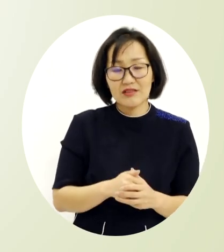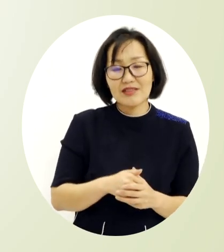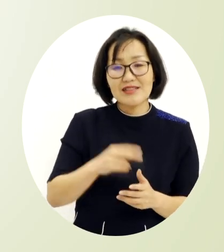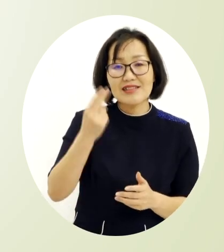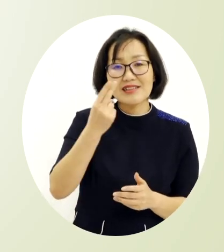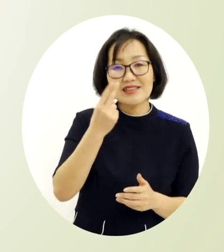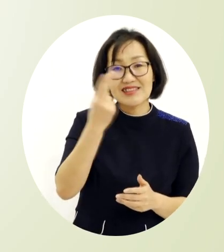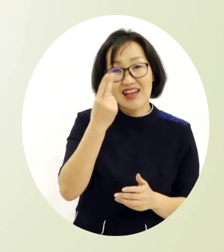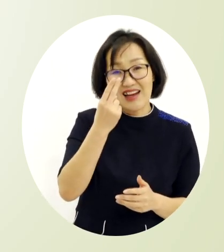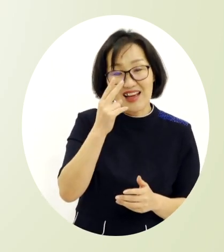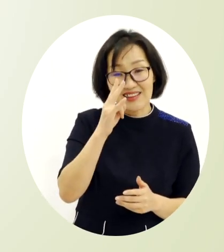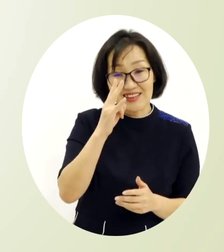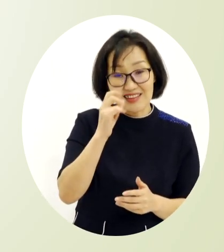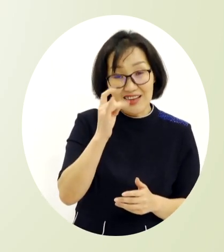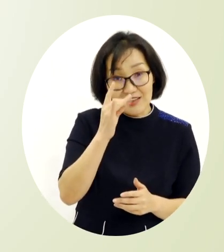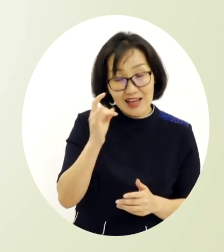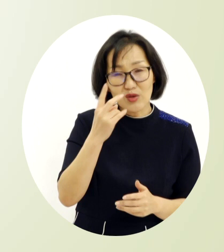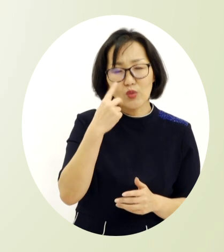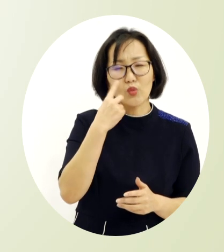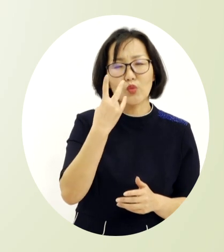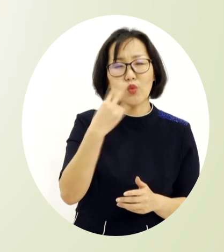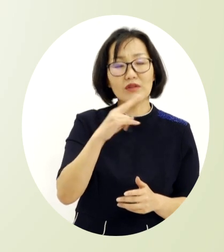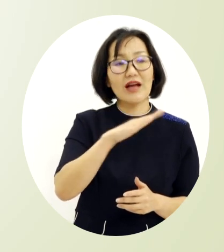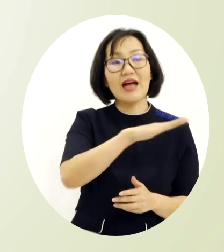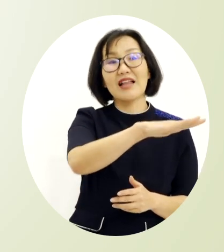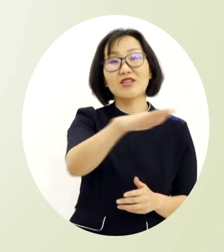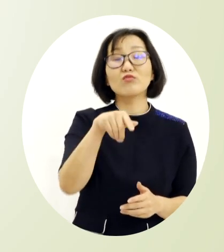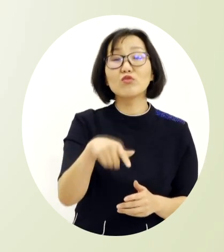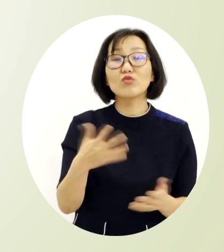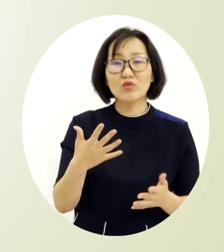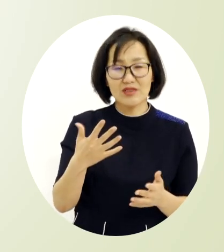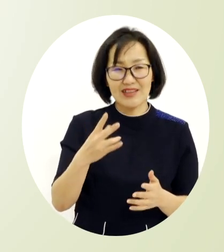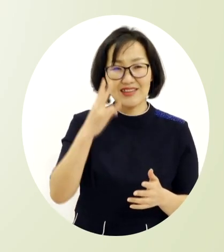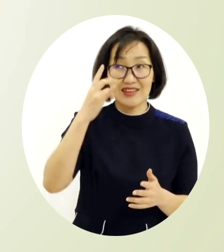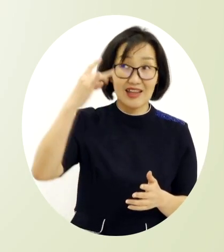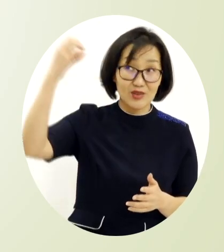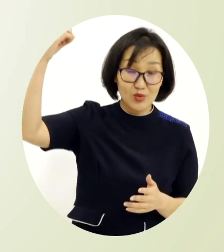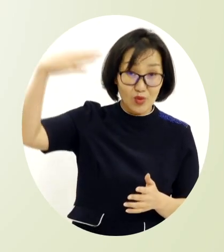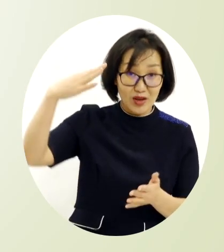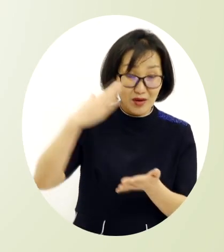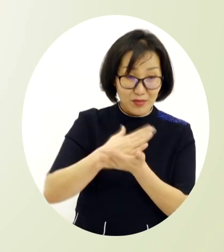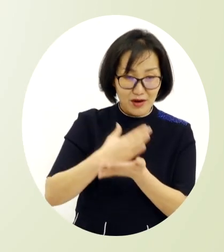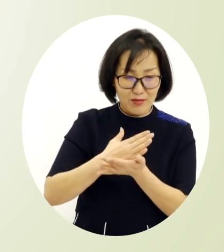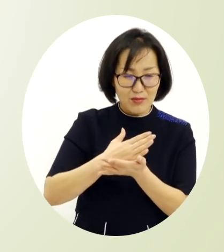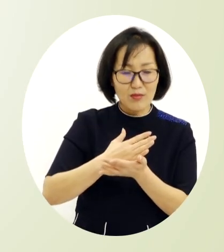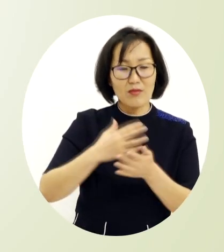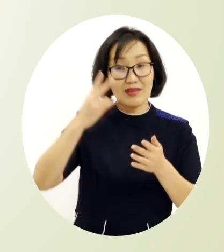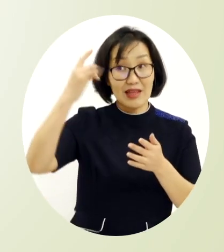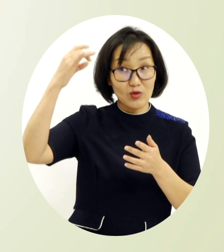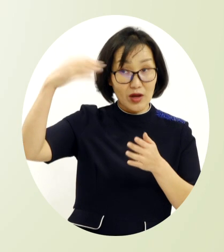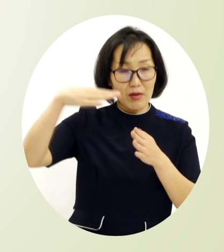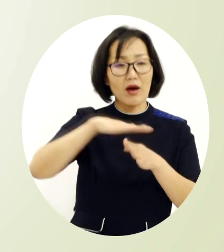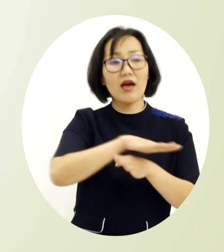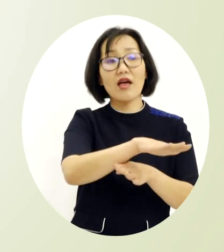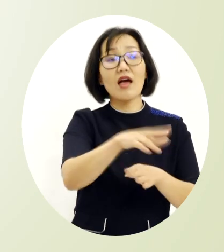Цагаан нарна нүд алдам гэдэг маань цагаан цастай талд нарны туяа цайж ойж харагдахыг хэлж байгаа